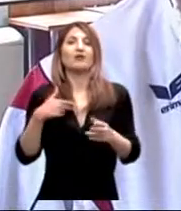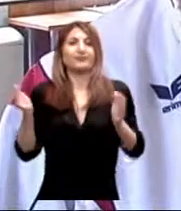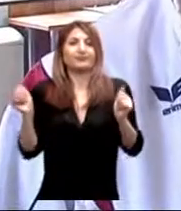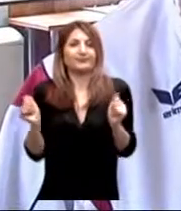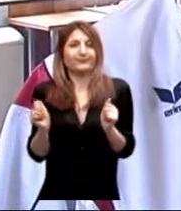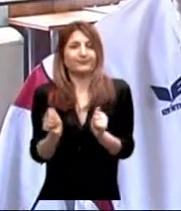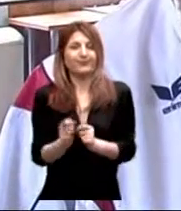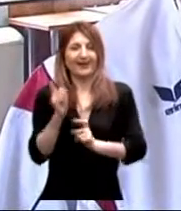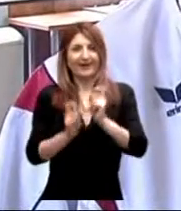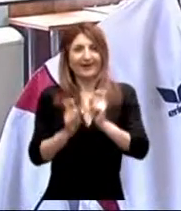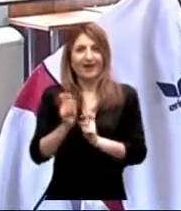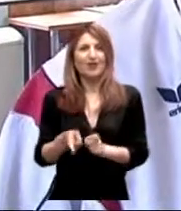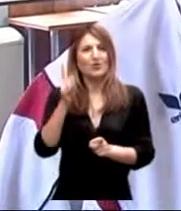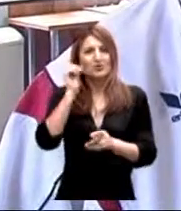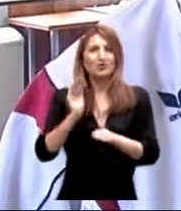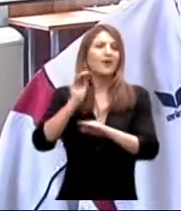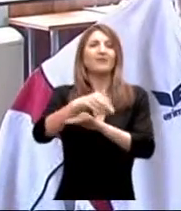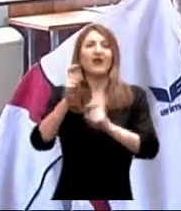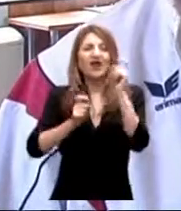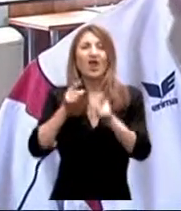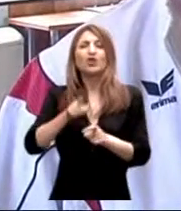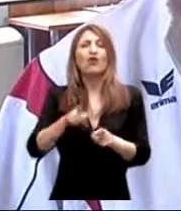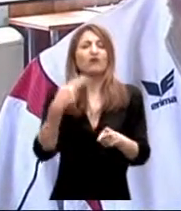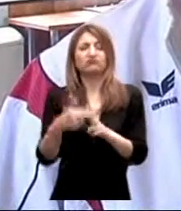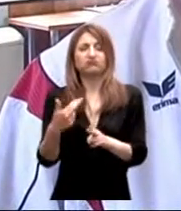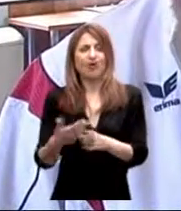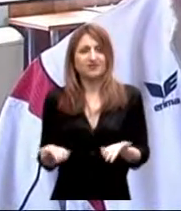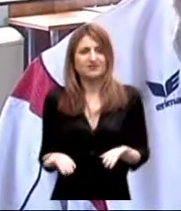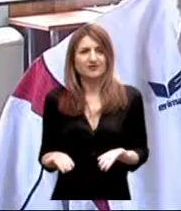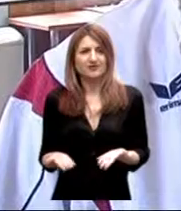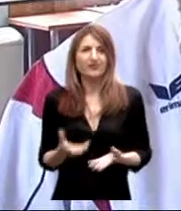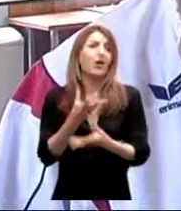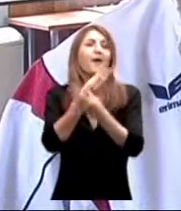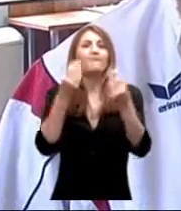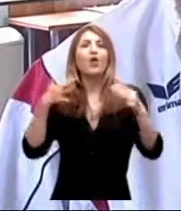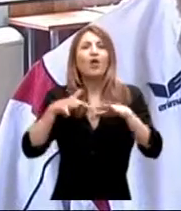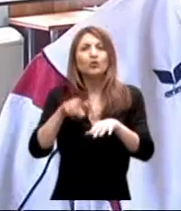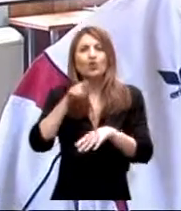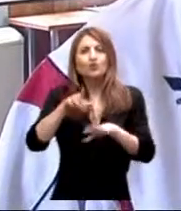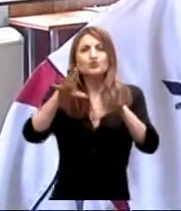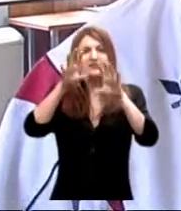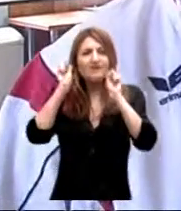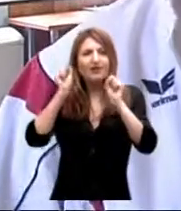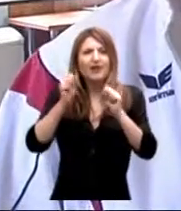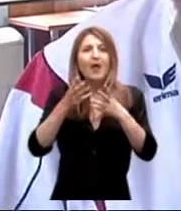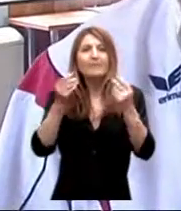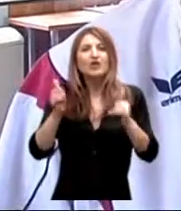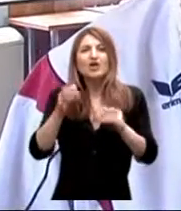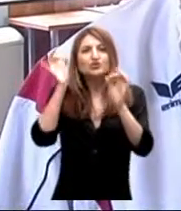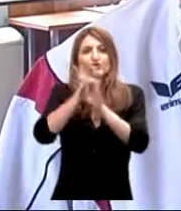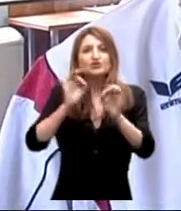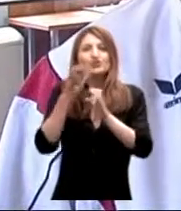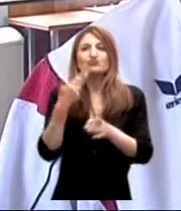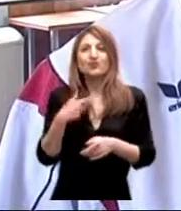Jer poznato je da suvišne kile su bolest. I mnogi ljudi su to shvatili, mnogima je sada žao da nisu s